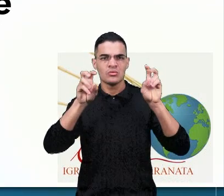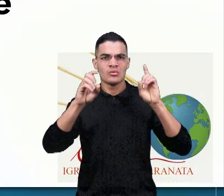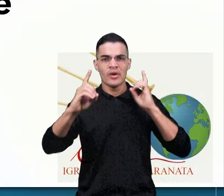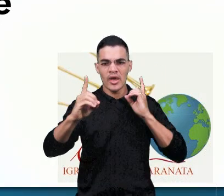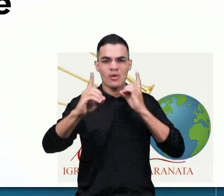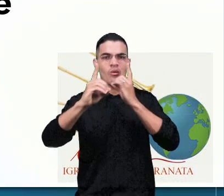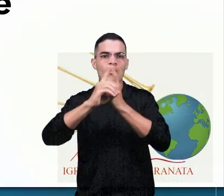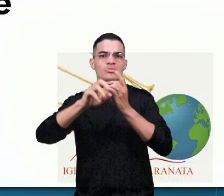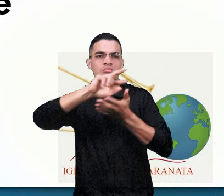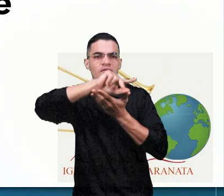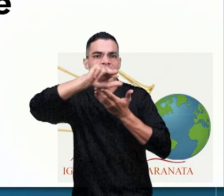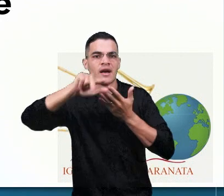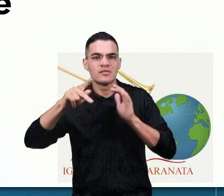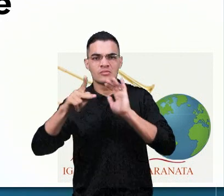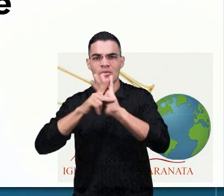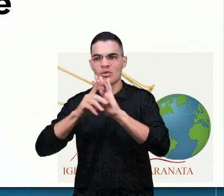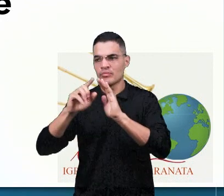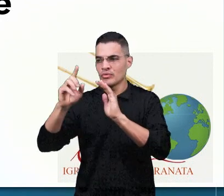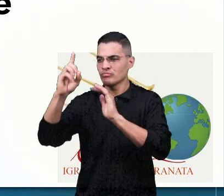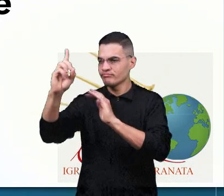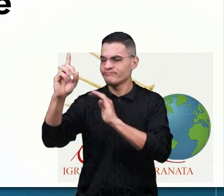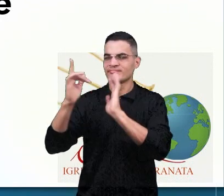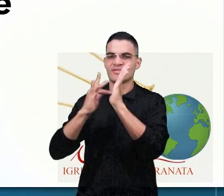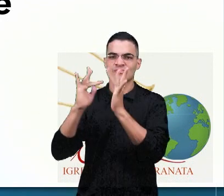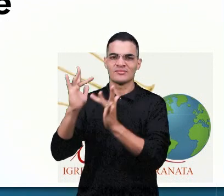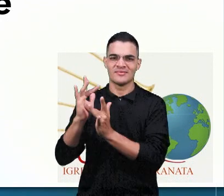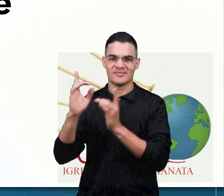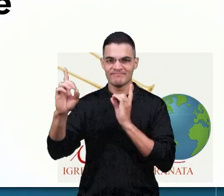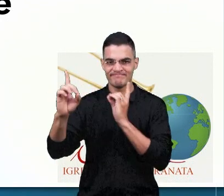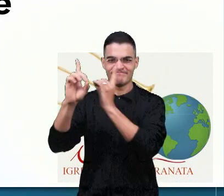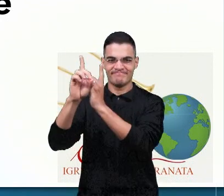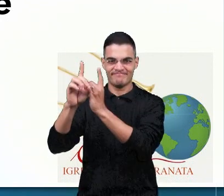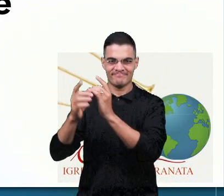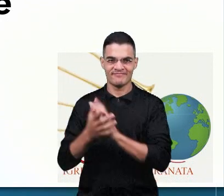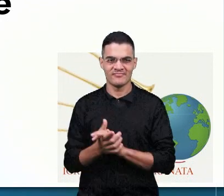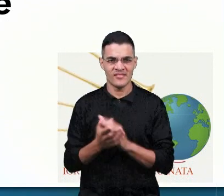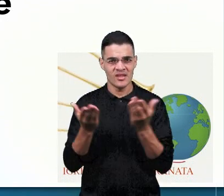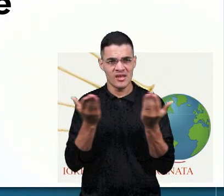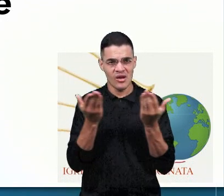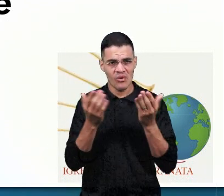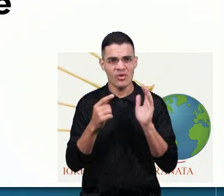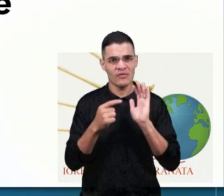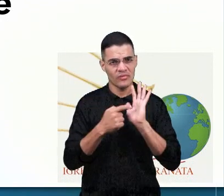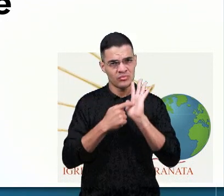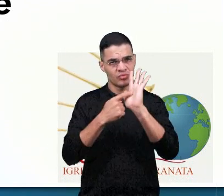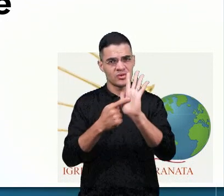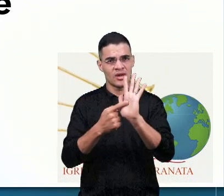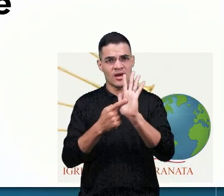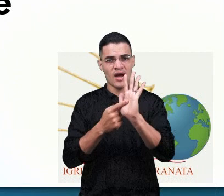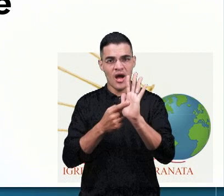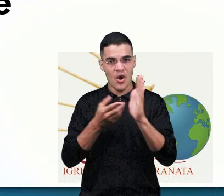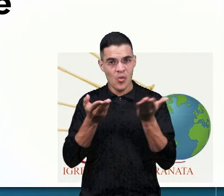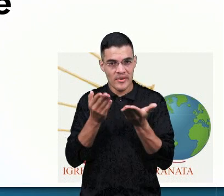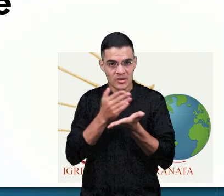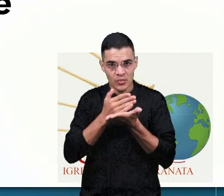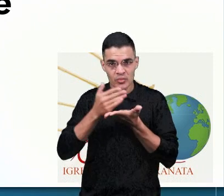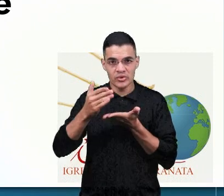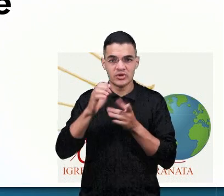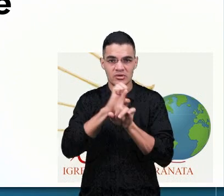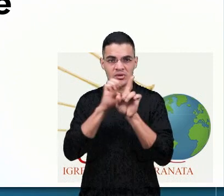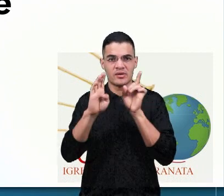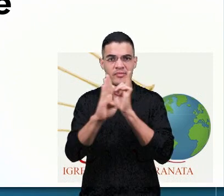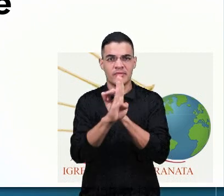est le suivant. Le sujet, c'est les rencontres avec le Seigneur Jésus. Nous allons maintenant mettre en évidence, à partir de cette école